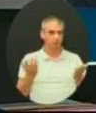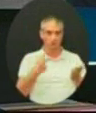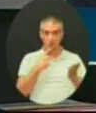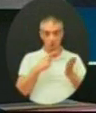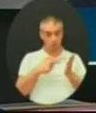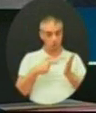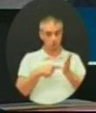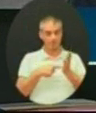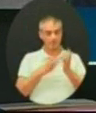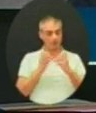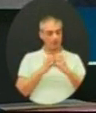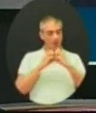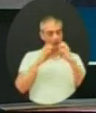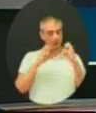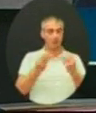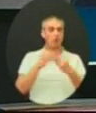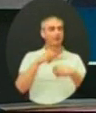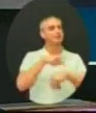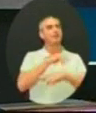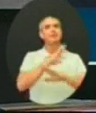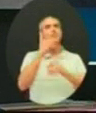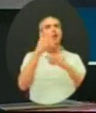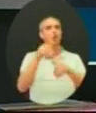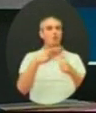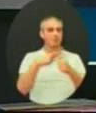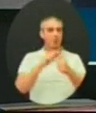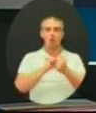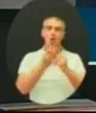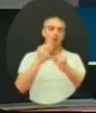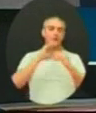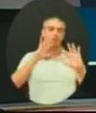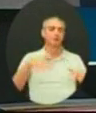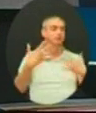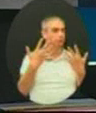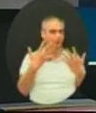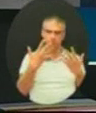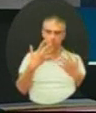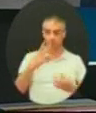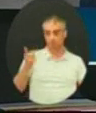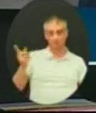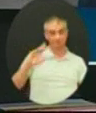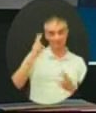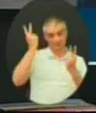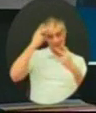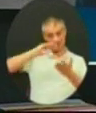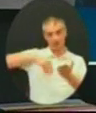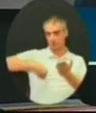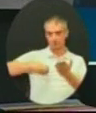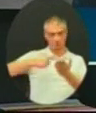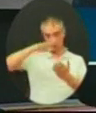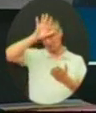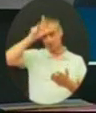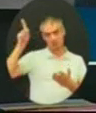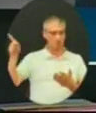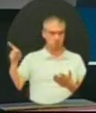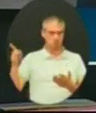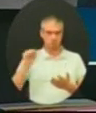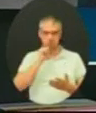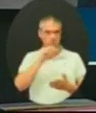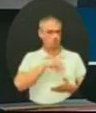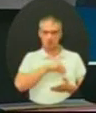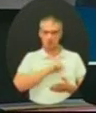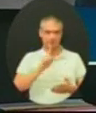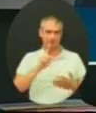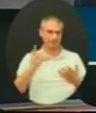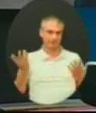את ההסכם, את הסכם הגרעין, לזמן בלתי מוגבל, או לעוד 10 שנים, זה משהו שהצד שאיתו חתמו את ההסכם, הלא היא איראן, לא יקבלו את זה